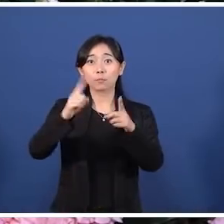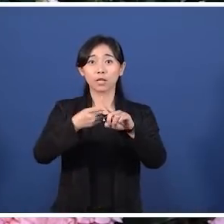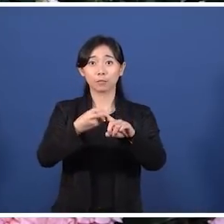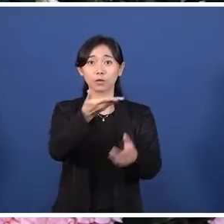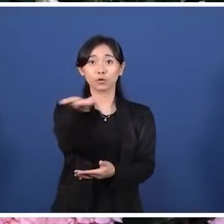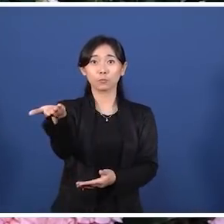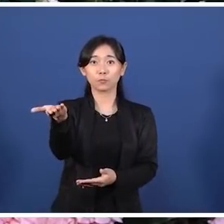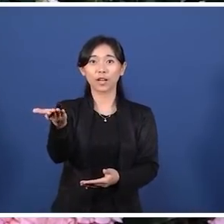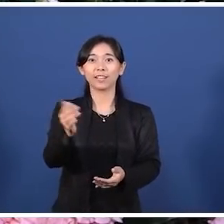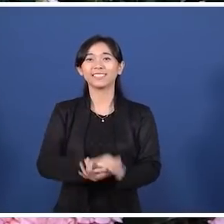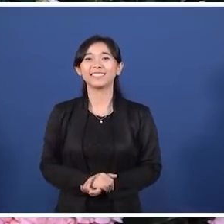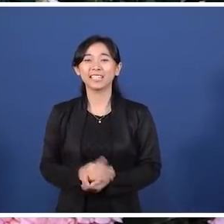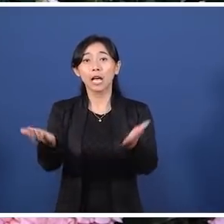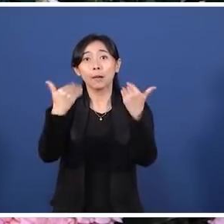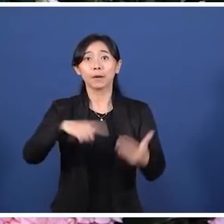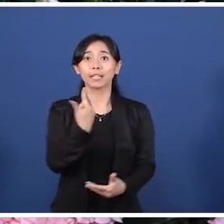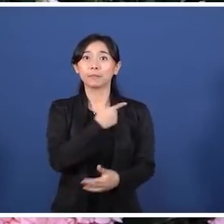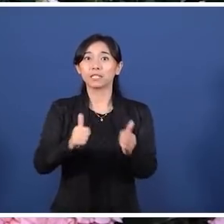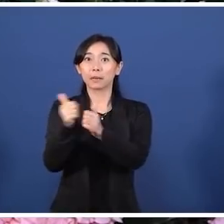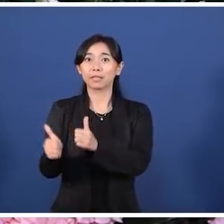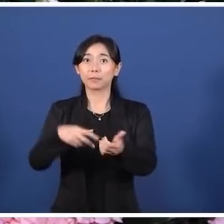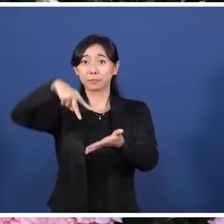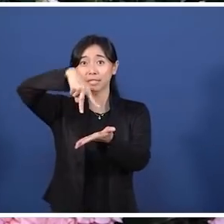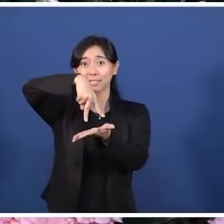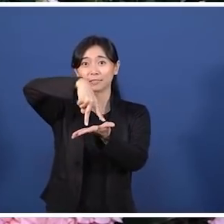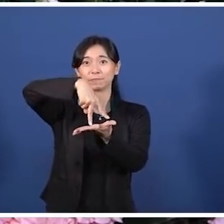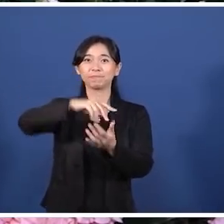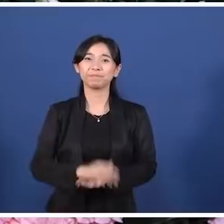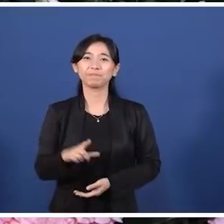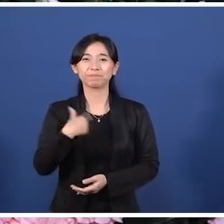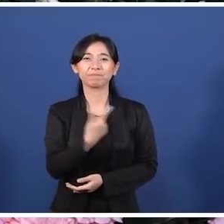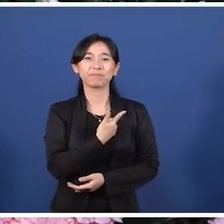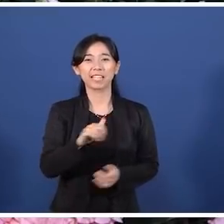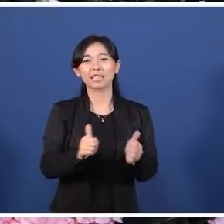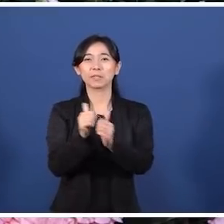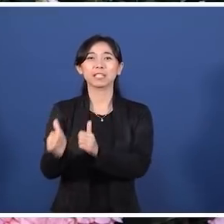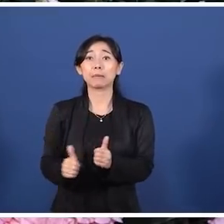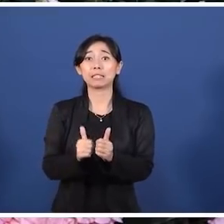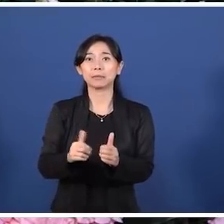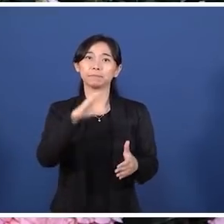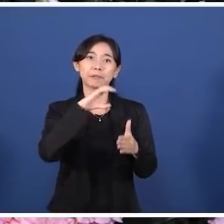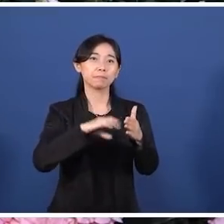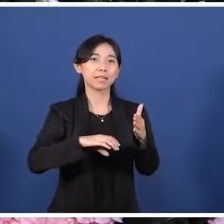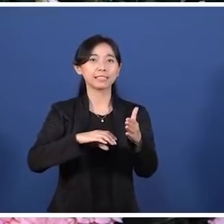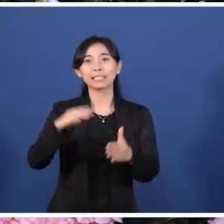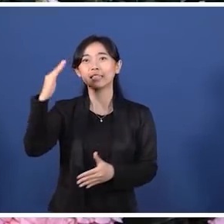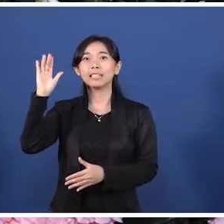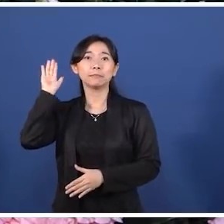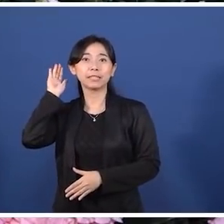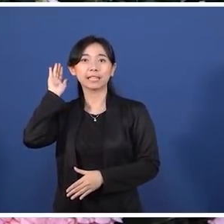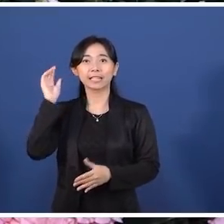Saudara-saudara yang dikasihi oleh Tuhan Yesus Kristus, mari kita bersama-sama bangkit berdiri dan kita akan bersama-sama membaca,